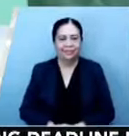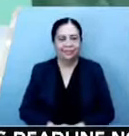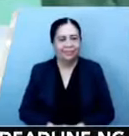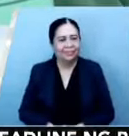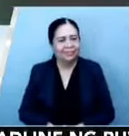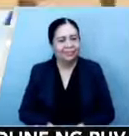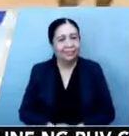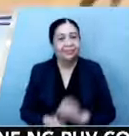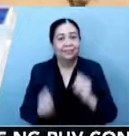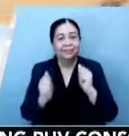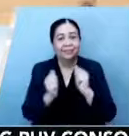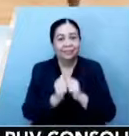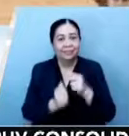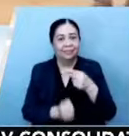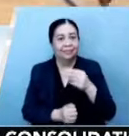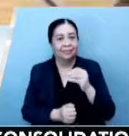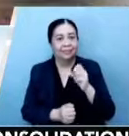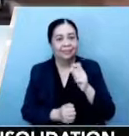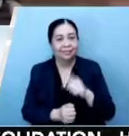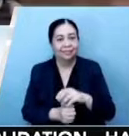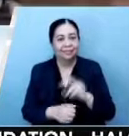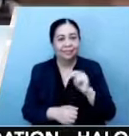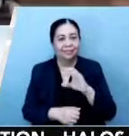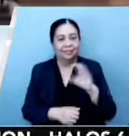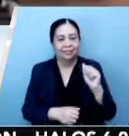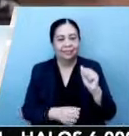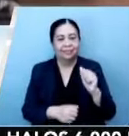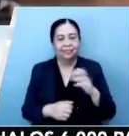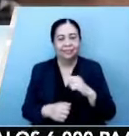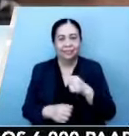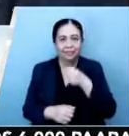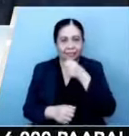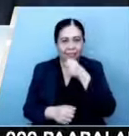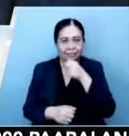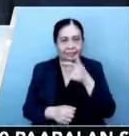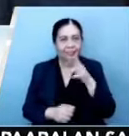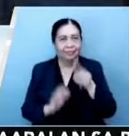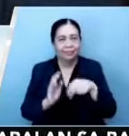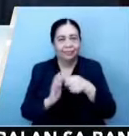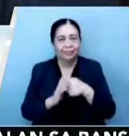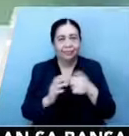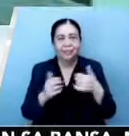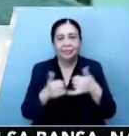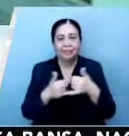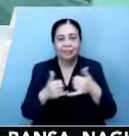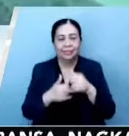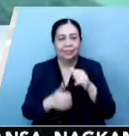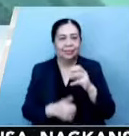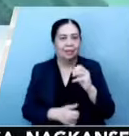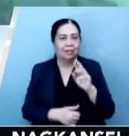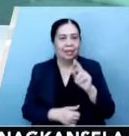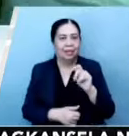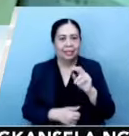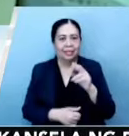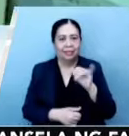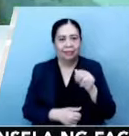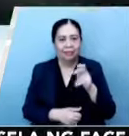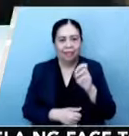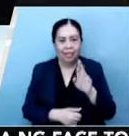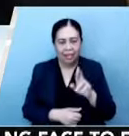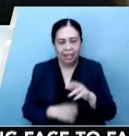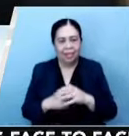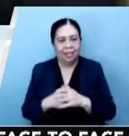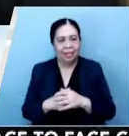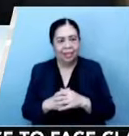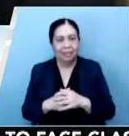Makakasama bilang host sina NCAA main anchor at 24 Horas game changer host na si Martin Javier, ang sports commentator na si